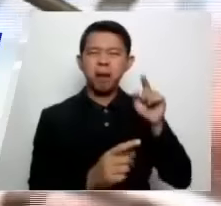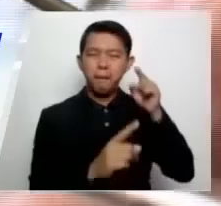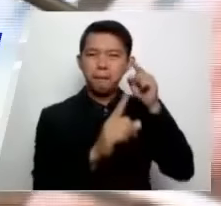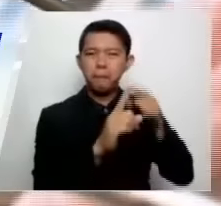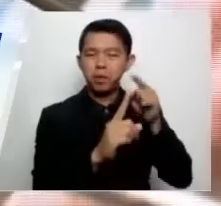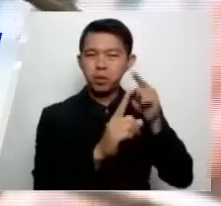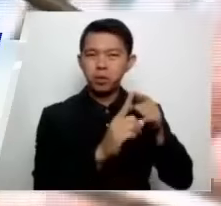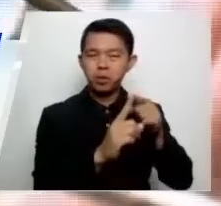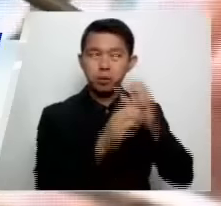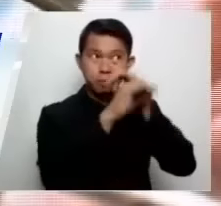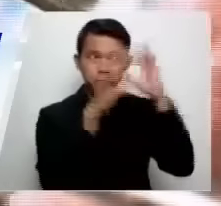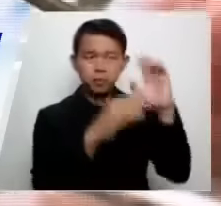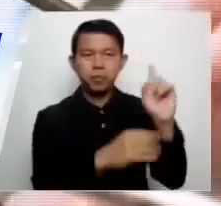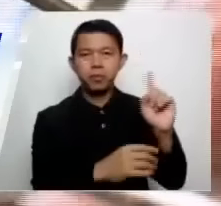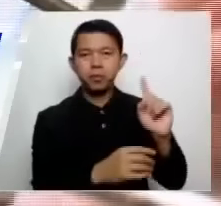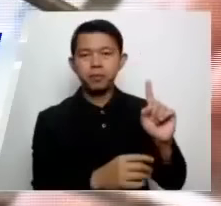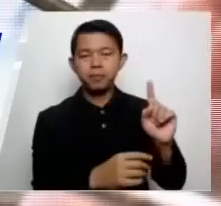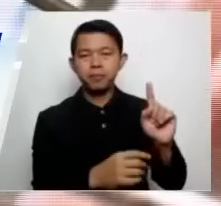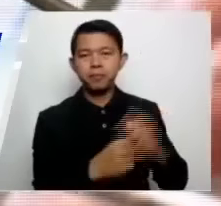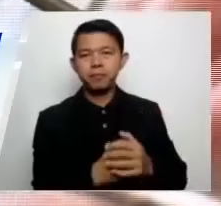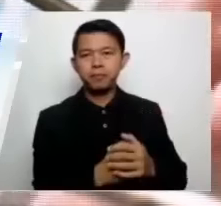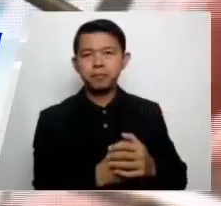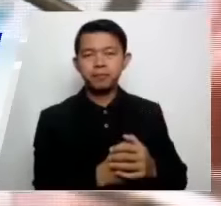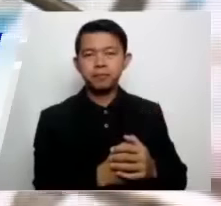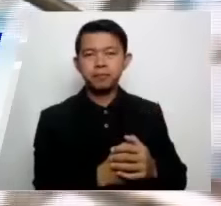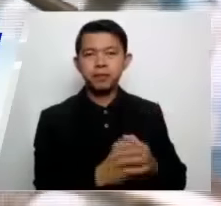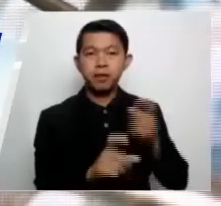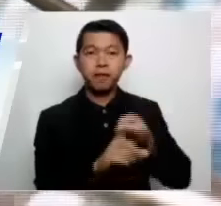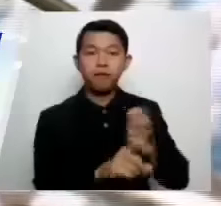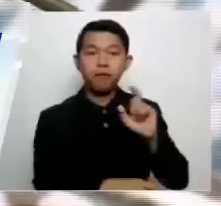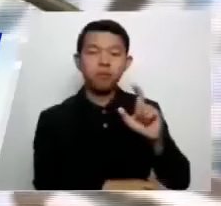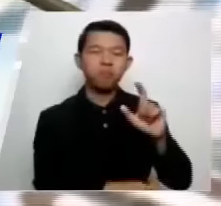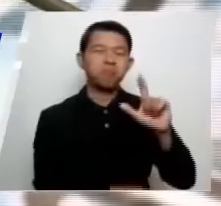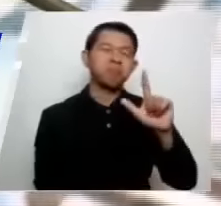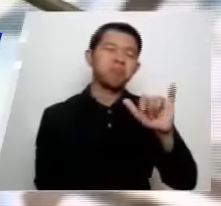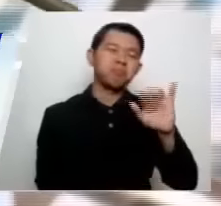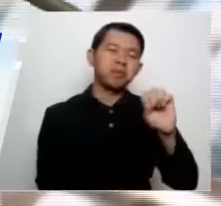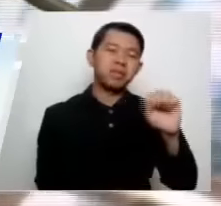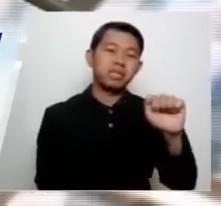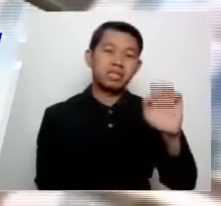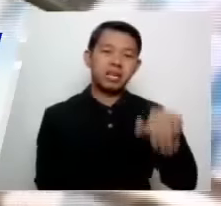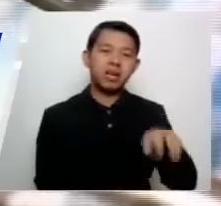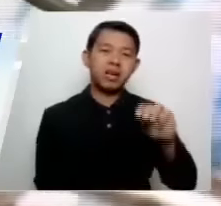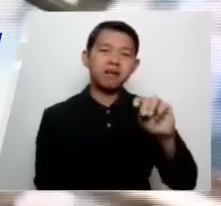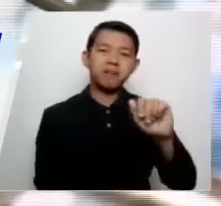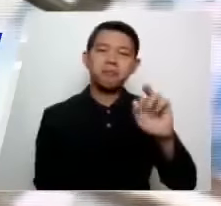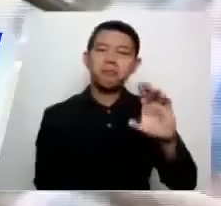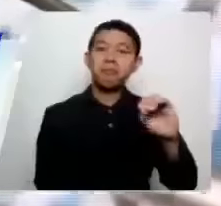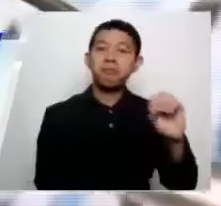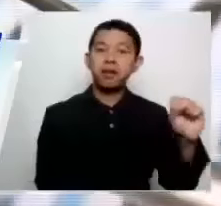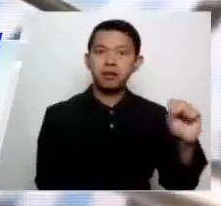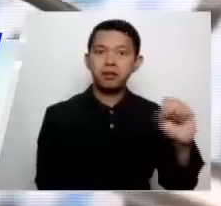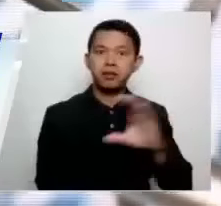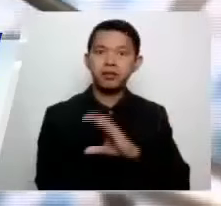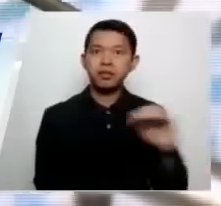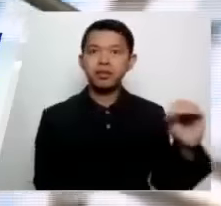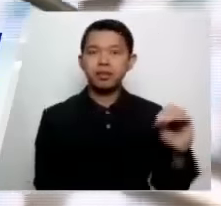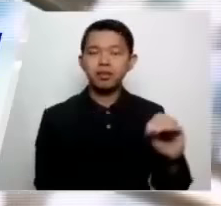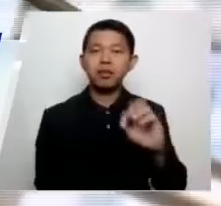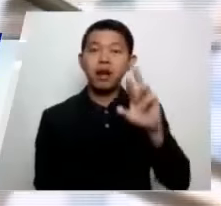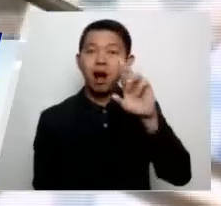karamihan galing kay Lisa Marcos pati kay Romualdez. Sabi ko nga sa